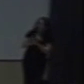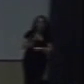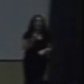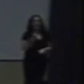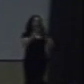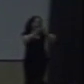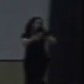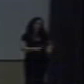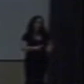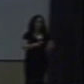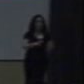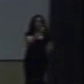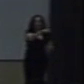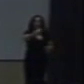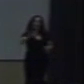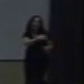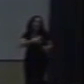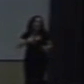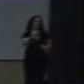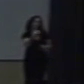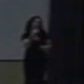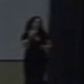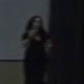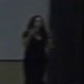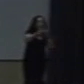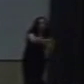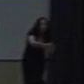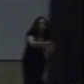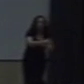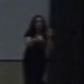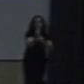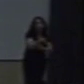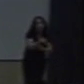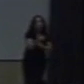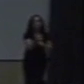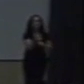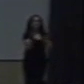vol acabar sentint el Telenotícies per veure quina anàlisi en fa,